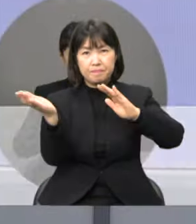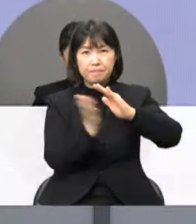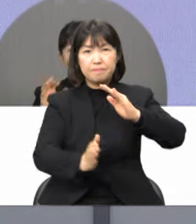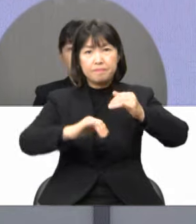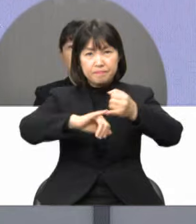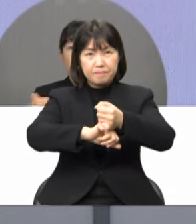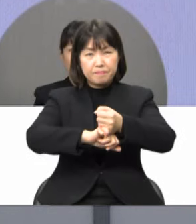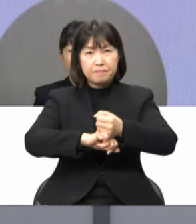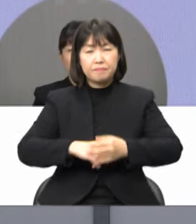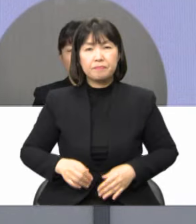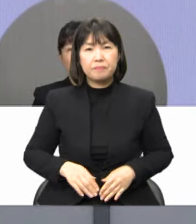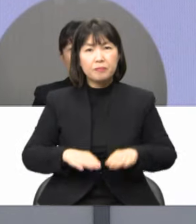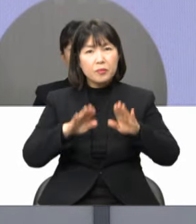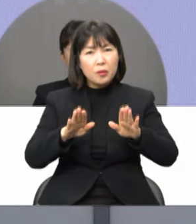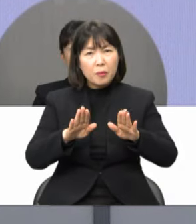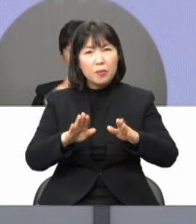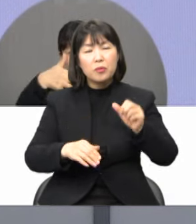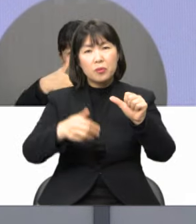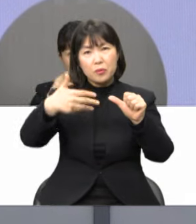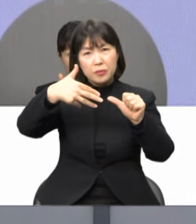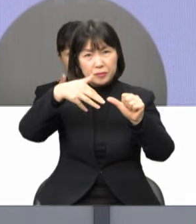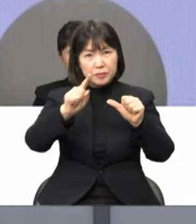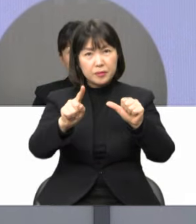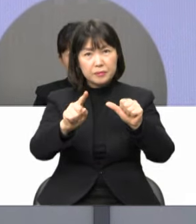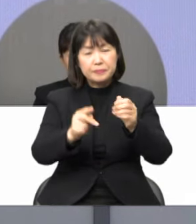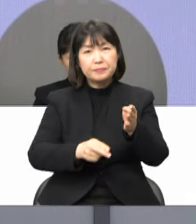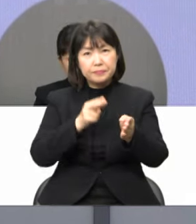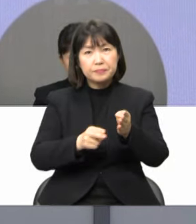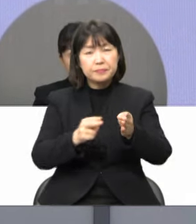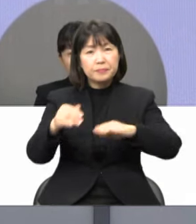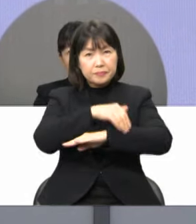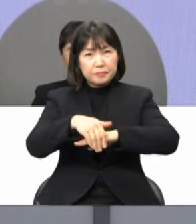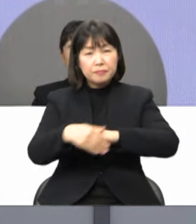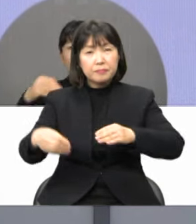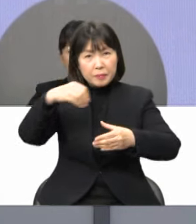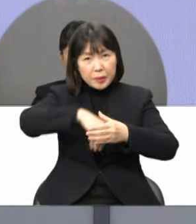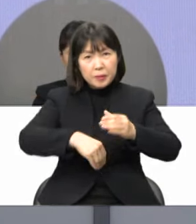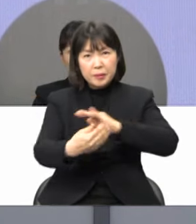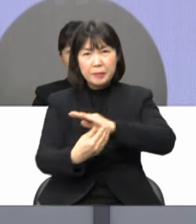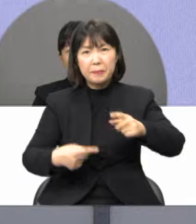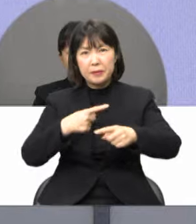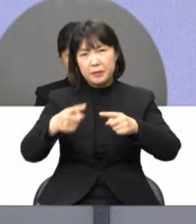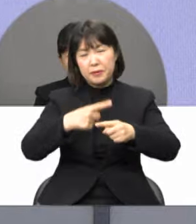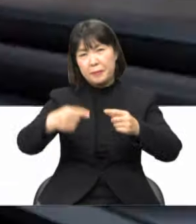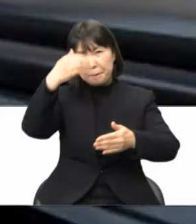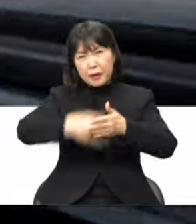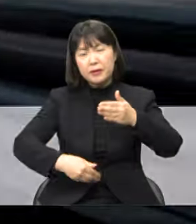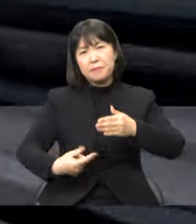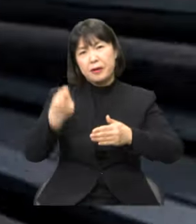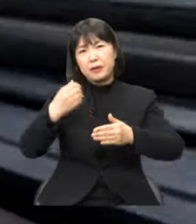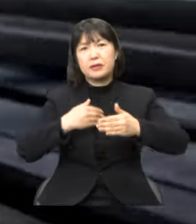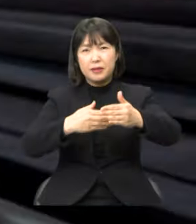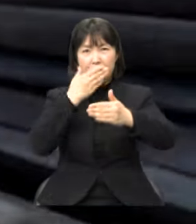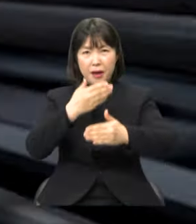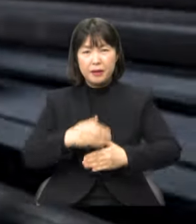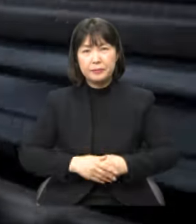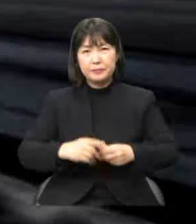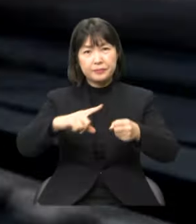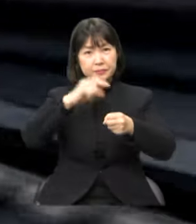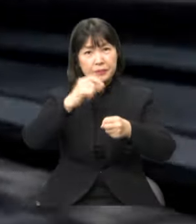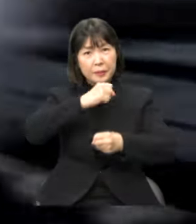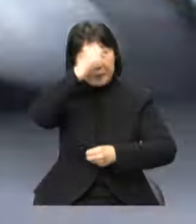공했습니다 국가 철도만 구축계획에 들어가는데 예탄 면제를 해야 빨리 진행할 수 있다 이렇게 개양구 지역